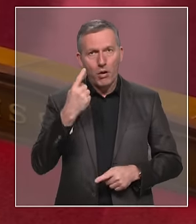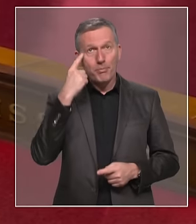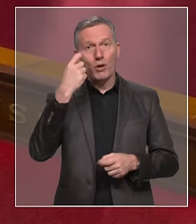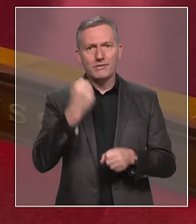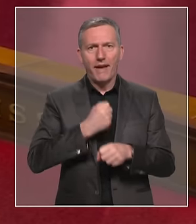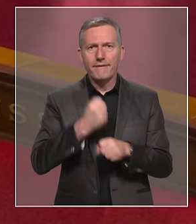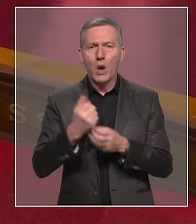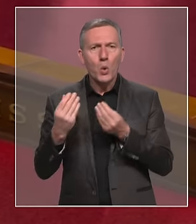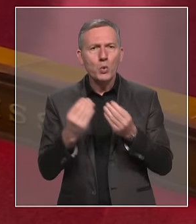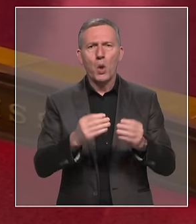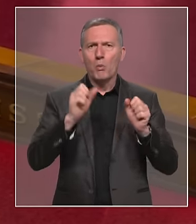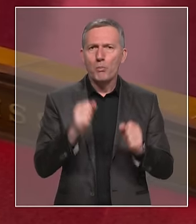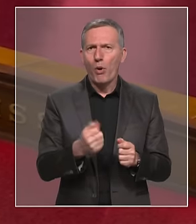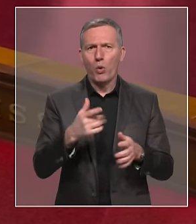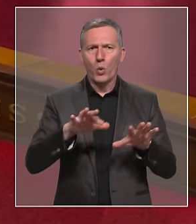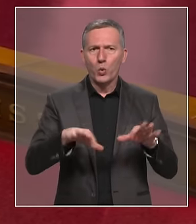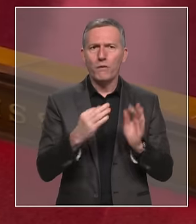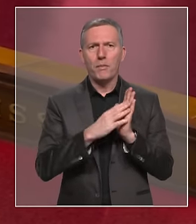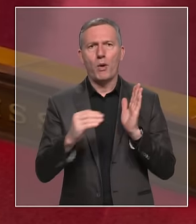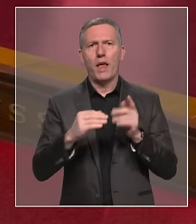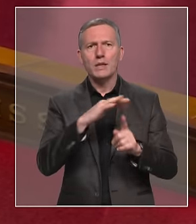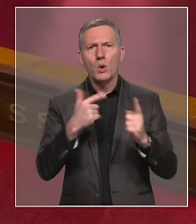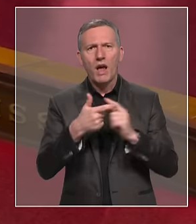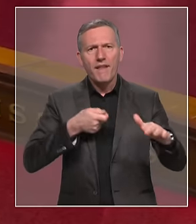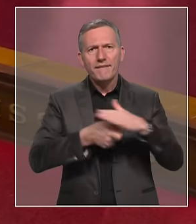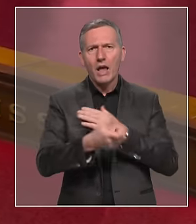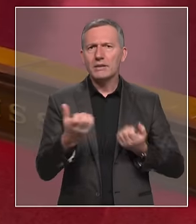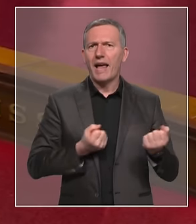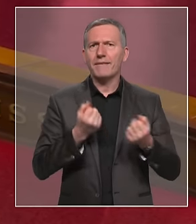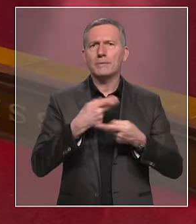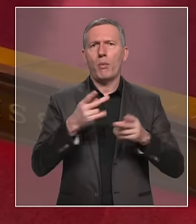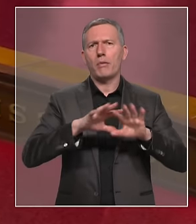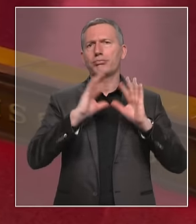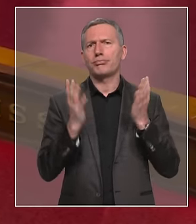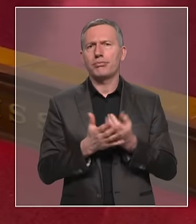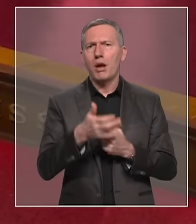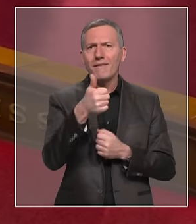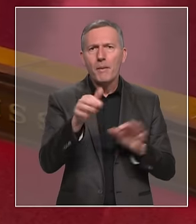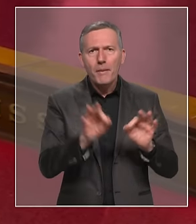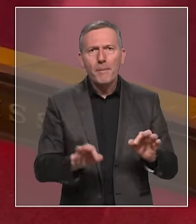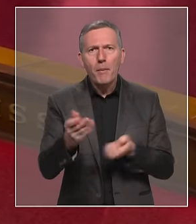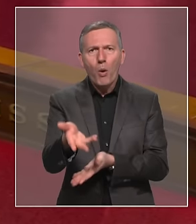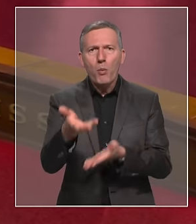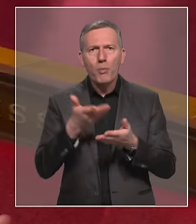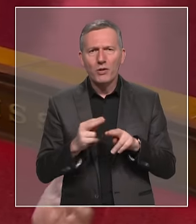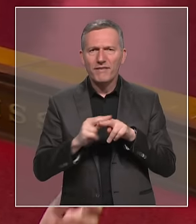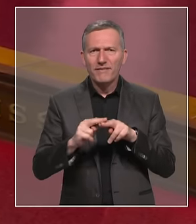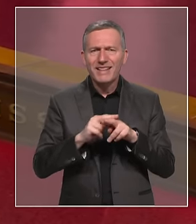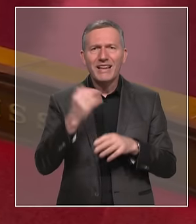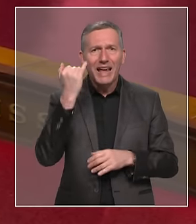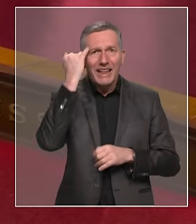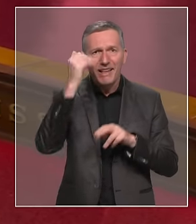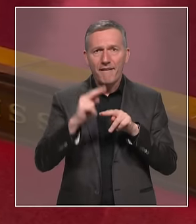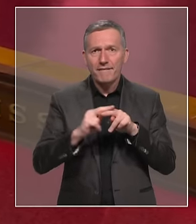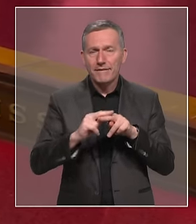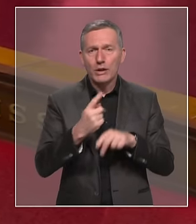qui permet de financer nos modèles, notre modèle social et nos services publics. Vous n'avez absolument aucune proposition, aucune idée en la matière,